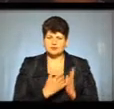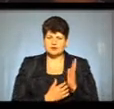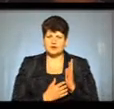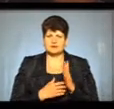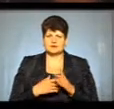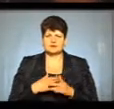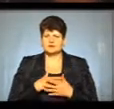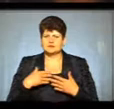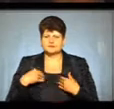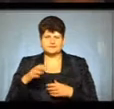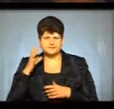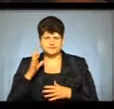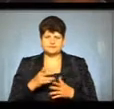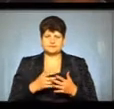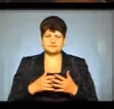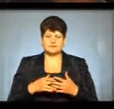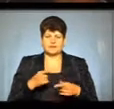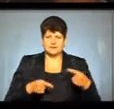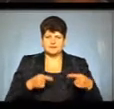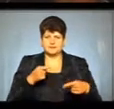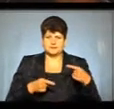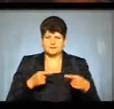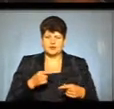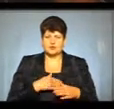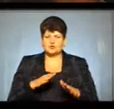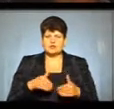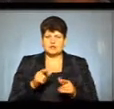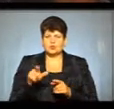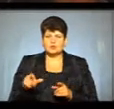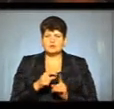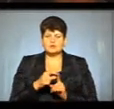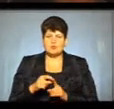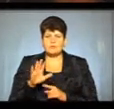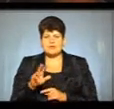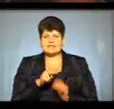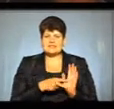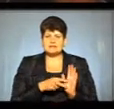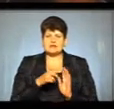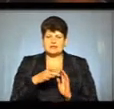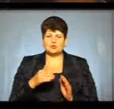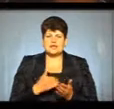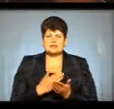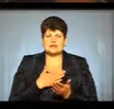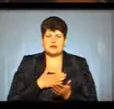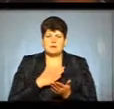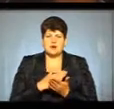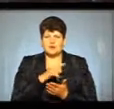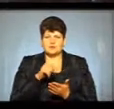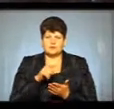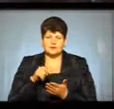програму? Я хочу дати людям слово по 5-7 хвилин і будете запитувати запитання.